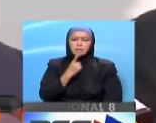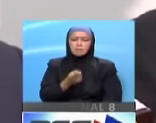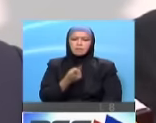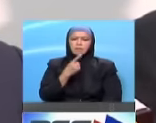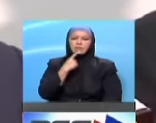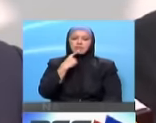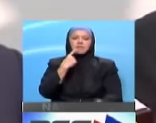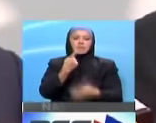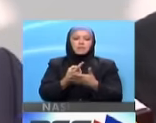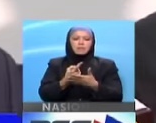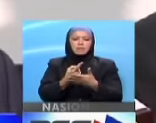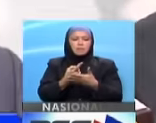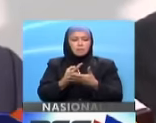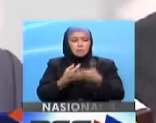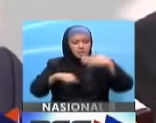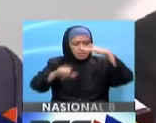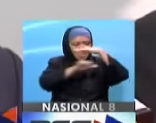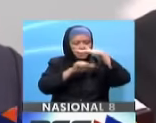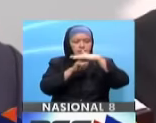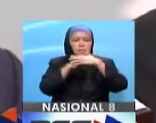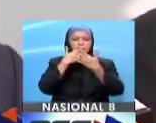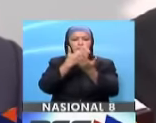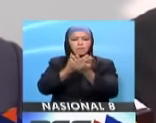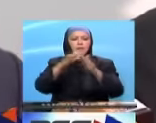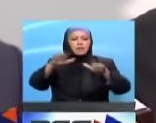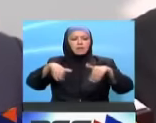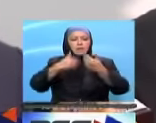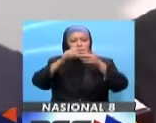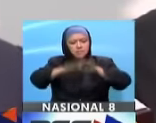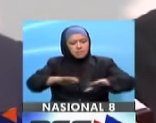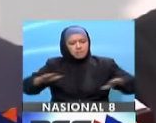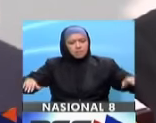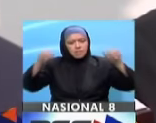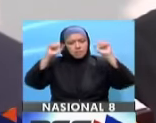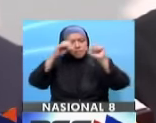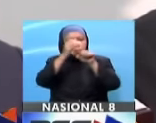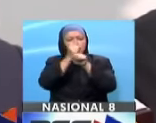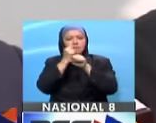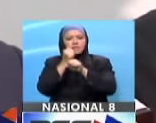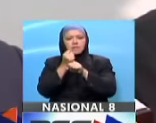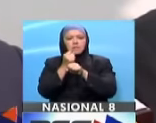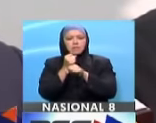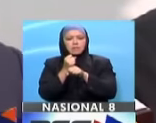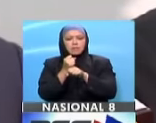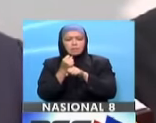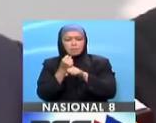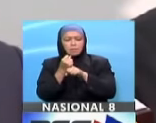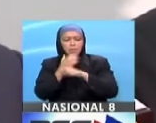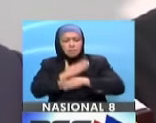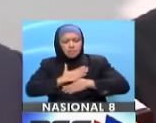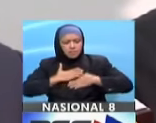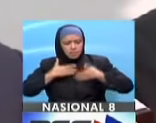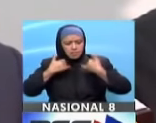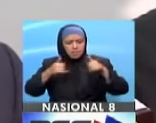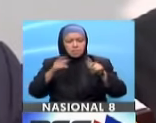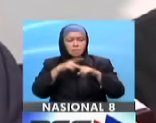lah, so how the kids boleh dapat benda ni dan mereka pun boleh mula berjinak-jinak dengan hoki ya, supaya they